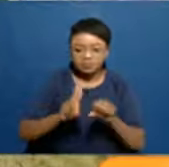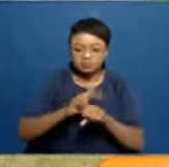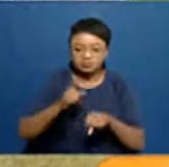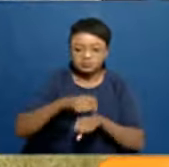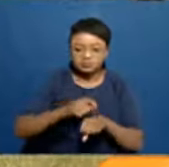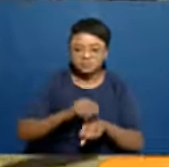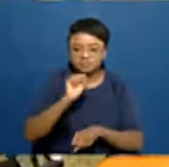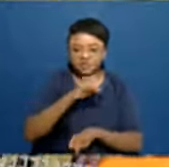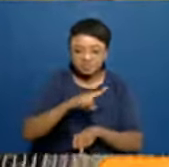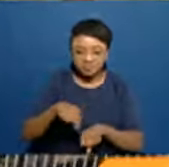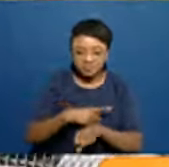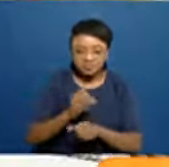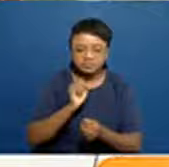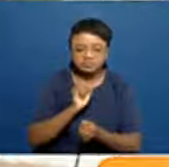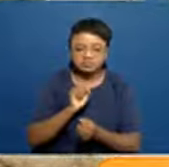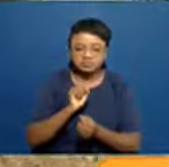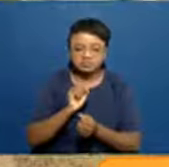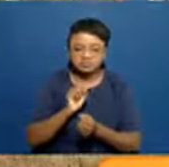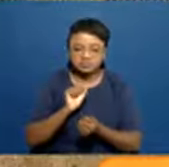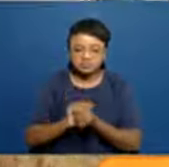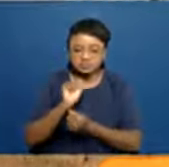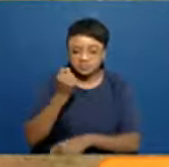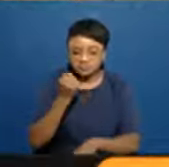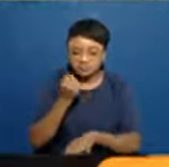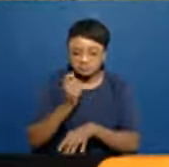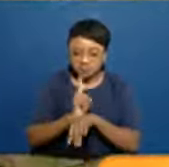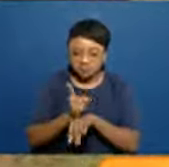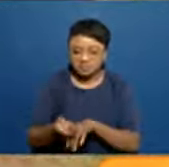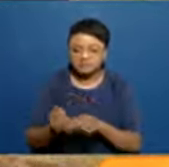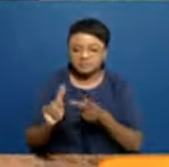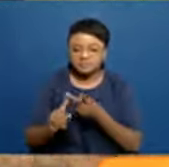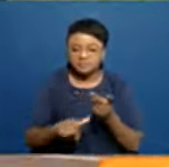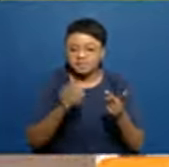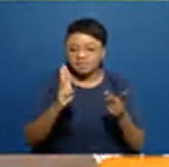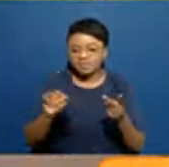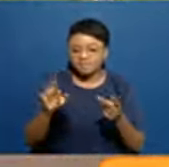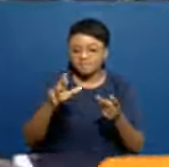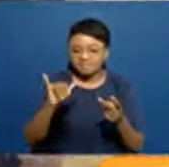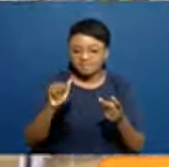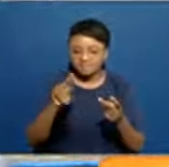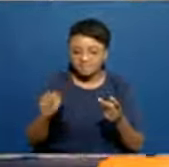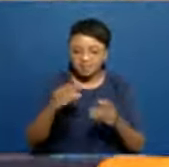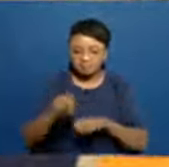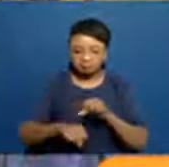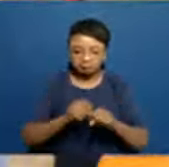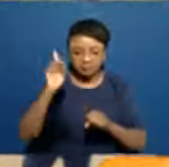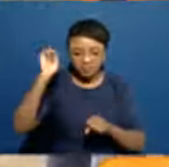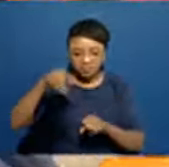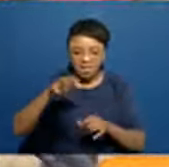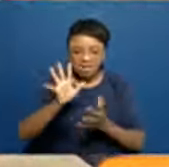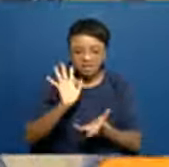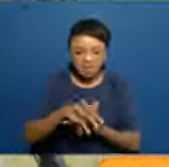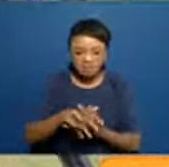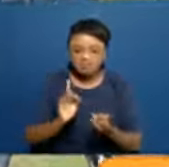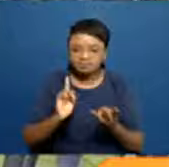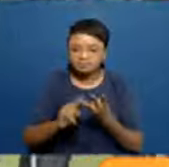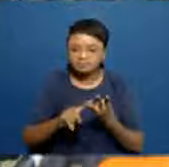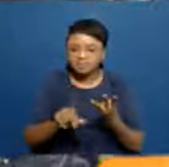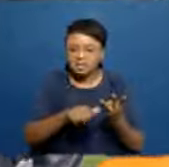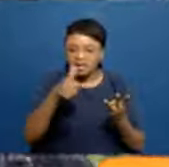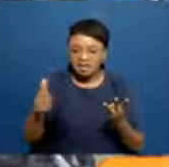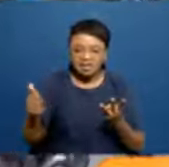dakika 15 kupata ubingwa. Brian Kemboi na mwenzake Geoffrey Lagato walishinda kitengo cha baisikeli za Black Mamba. Katika kitengo cha